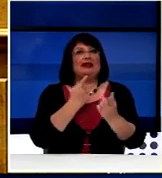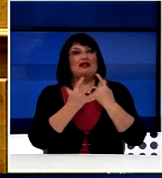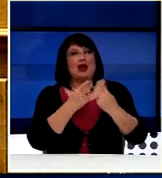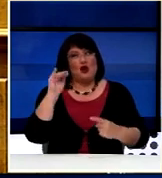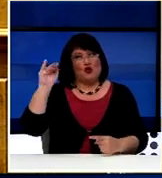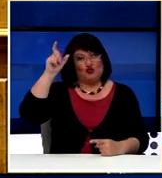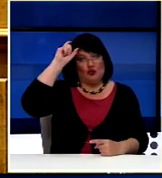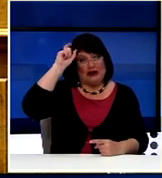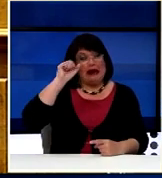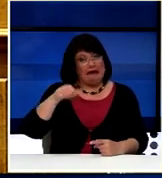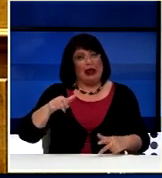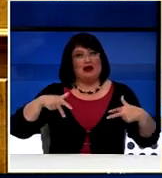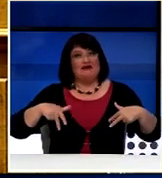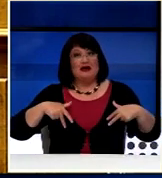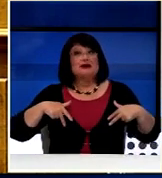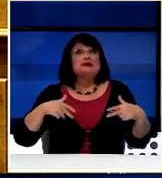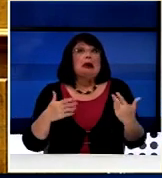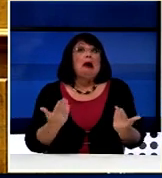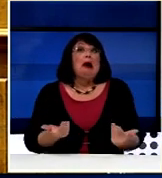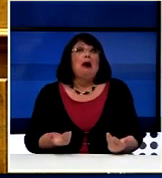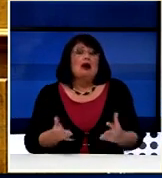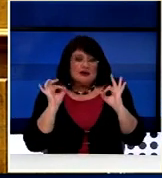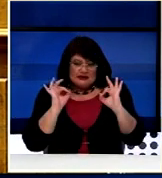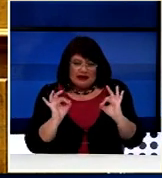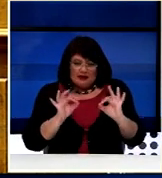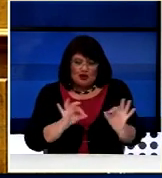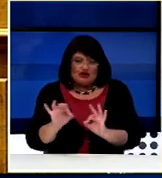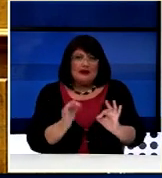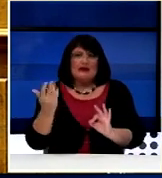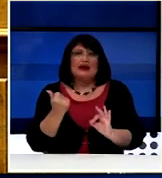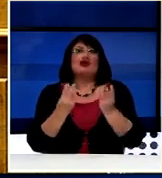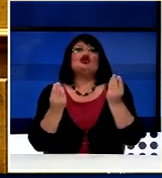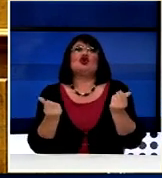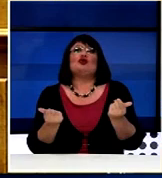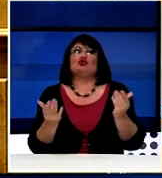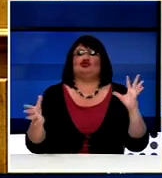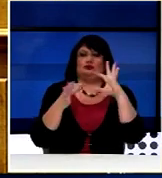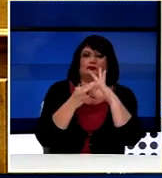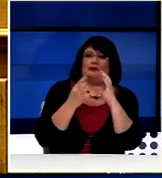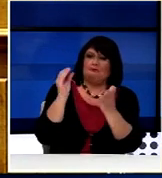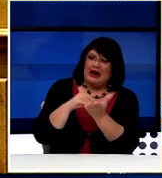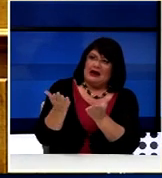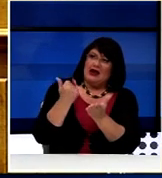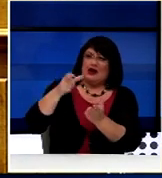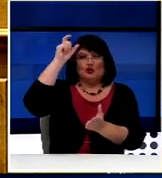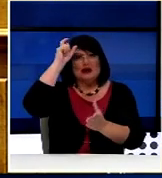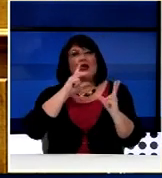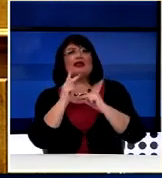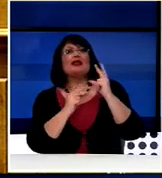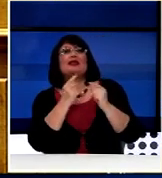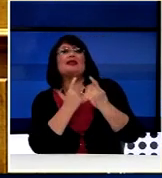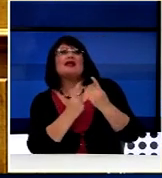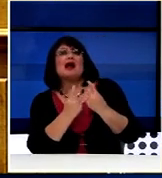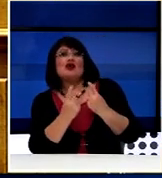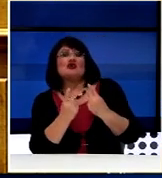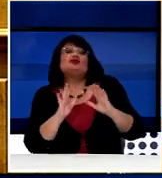Τουρκία, αλλά δεν έχει συγκεκριμένο σχέδιο για το πώς θα επανέλθουμε σε αυτό το διάλογο. Και αυτό μας